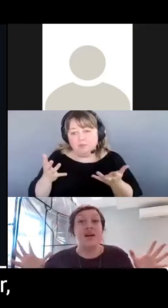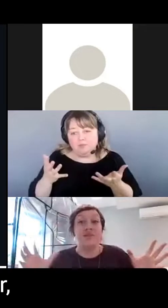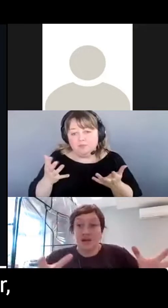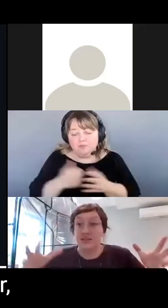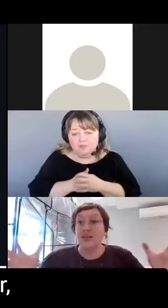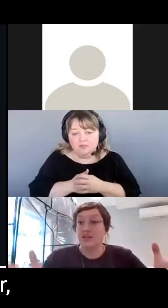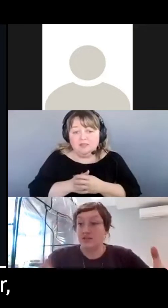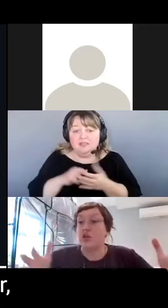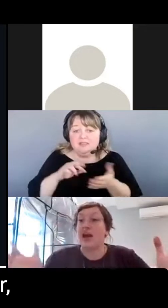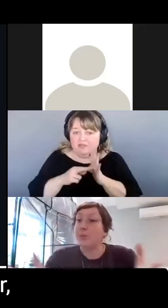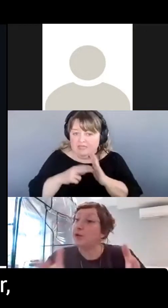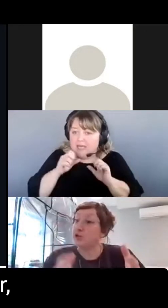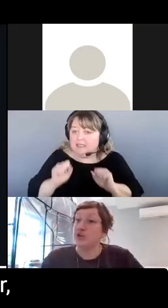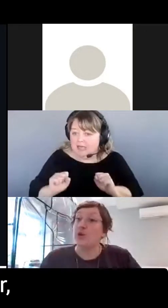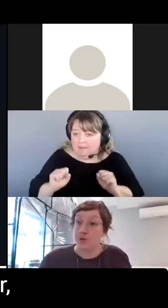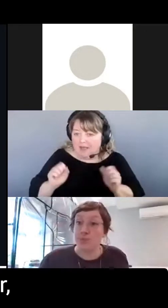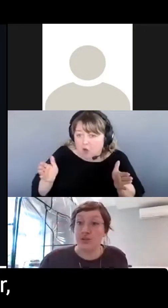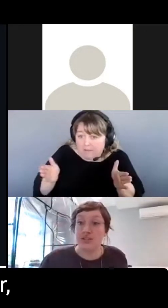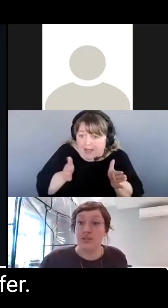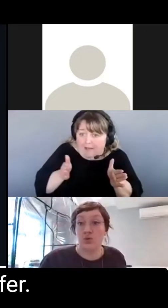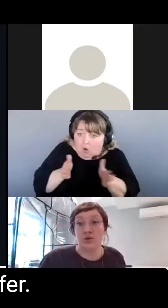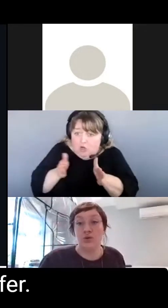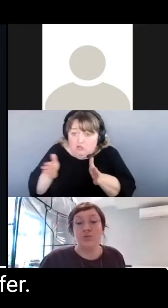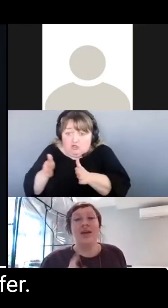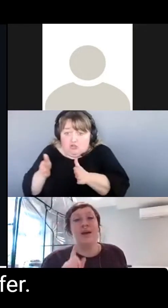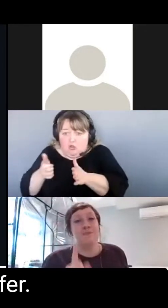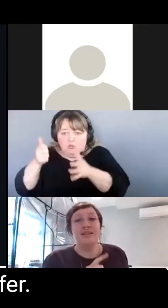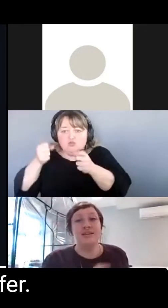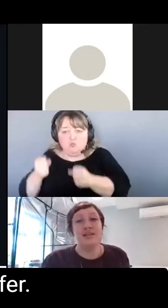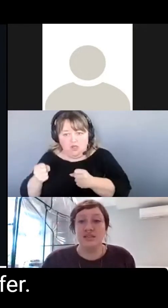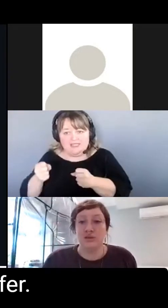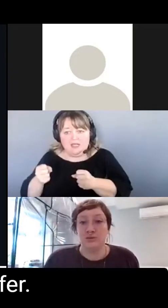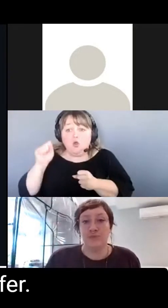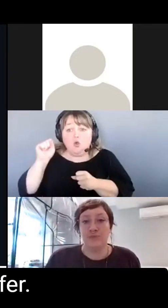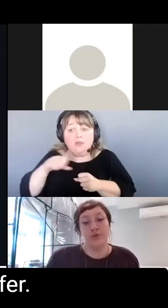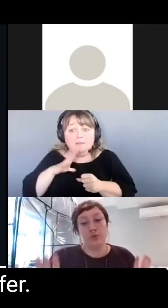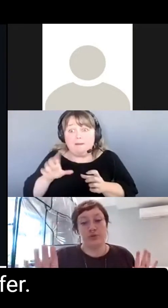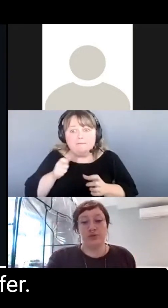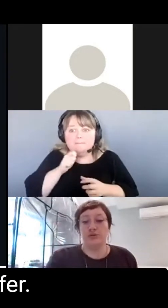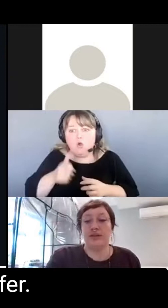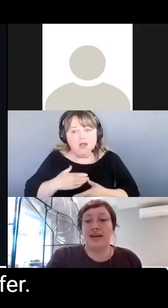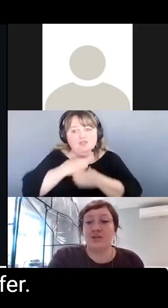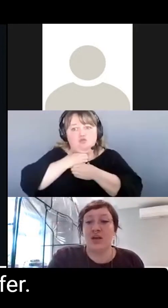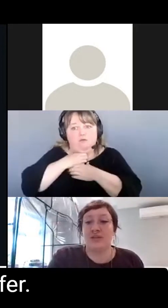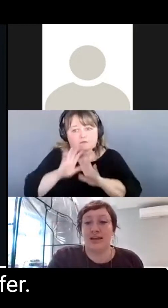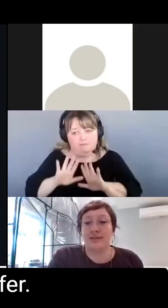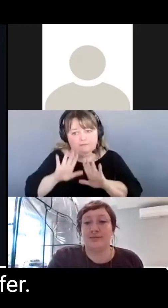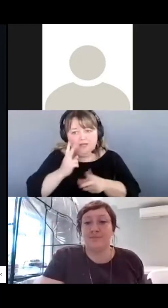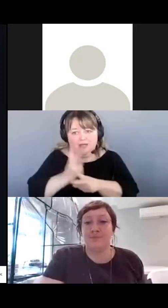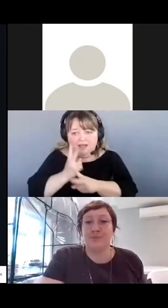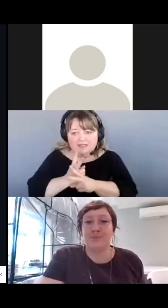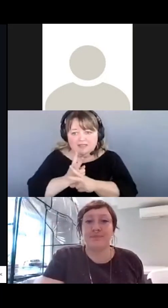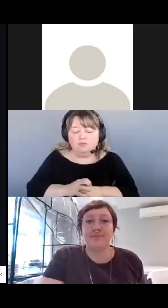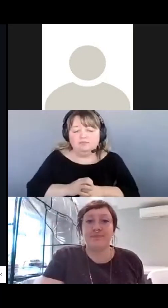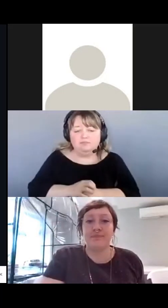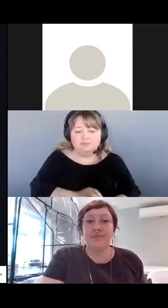capable d'entasser, de rapprocher le plus possible nos légumes, mais sans les étouffer. Donc, gardez ça en tête.